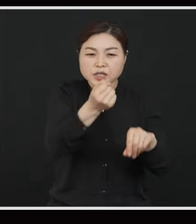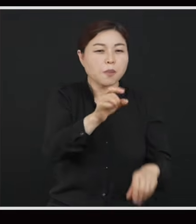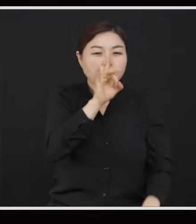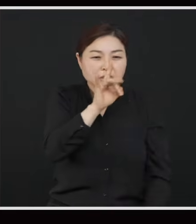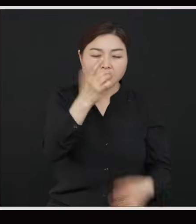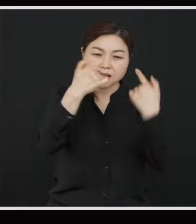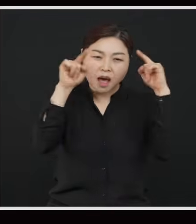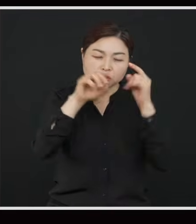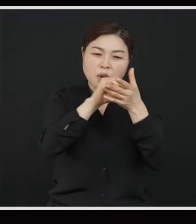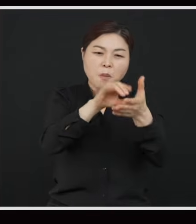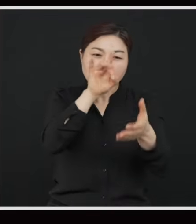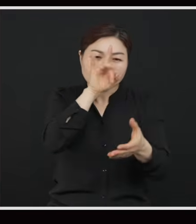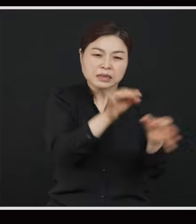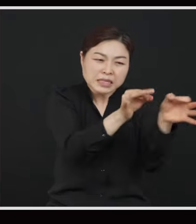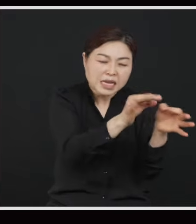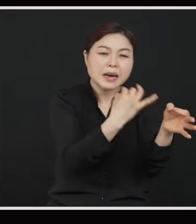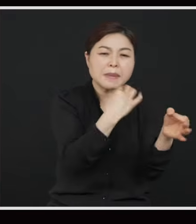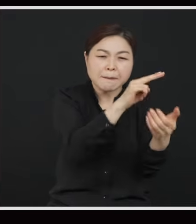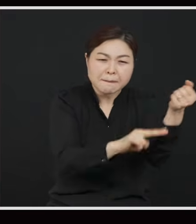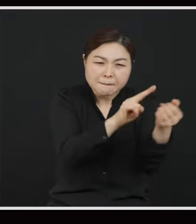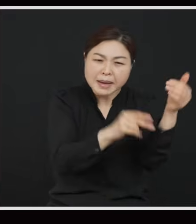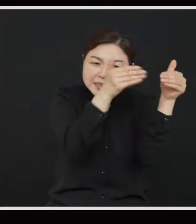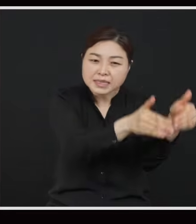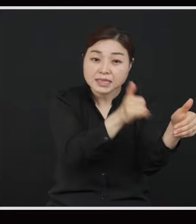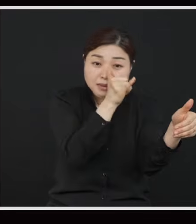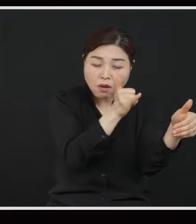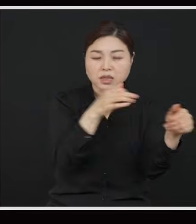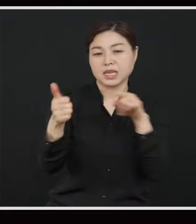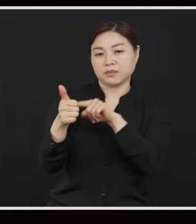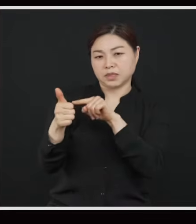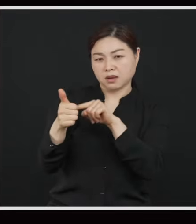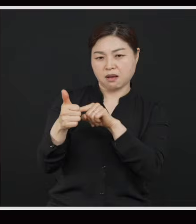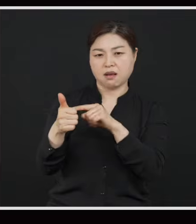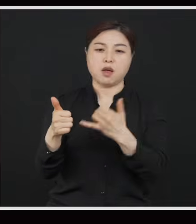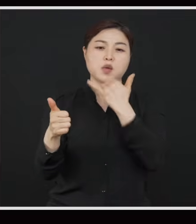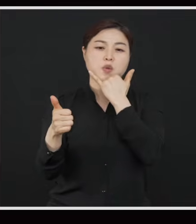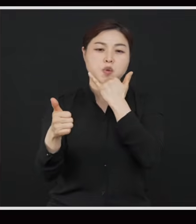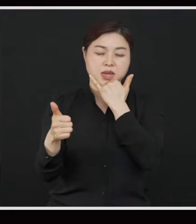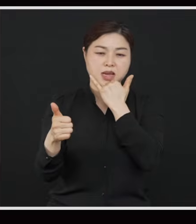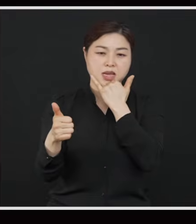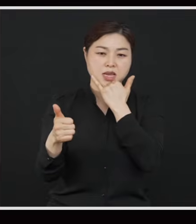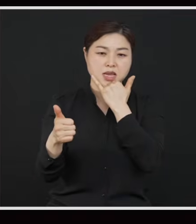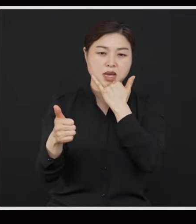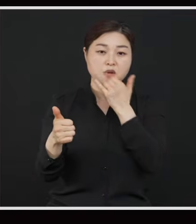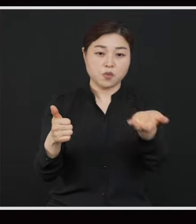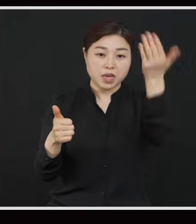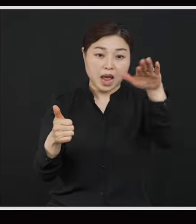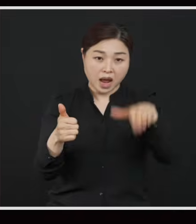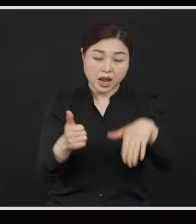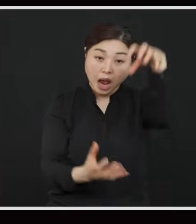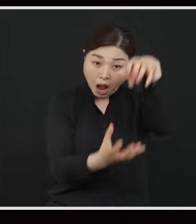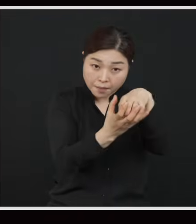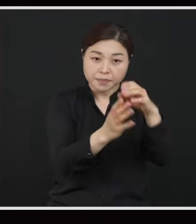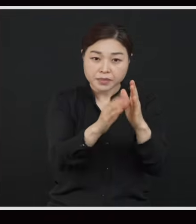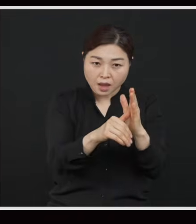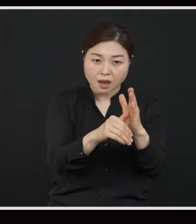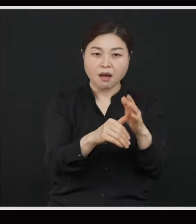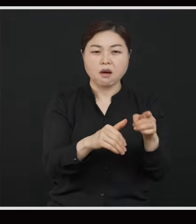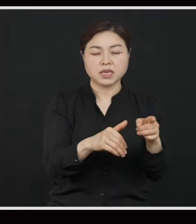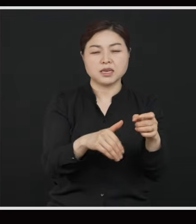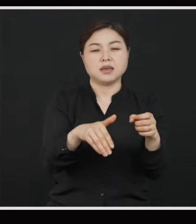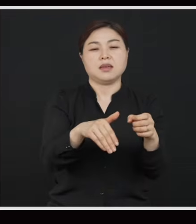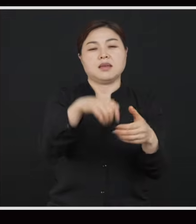가고 그냥 상업에만 종사를 해야 되는 사람이거든요. 근데 이 사람이 어렸을 때 독일이 통일이 되면서